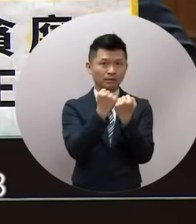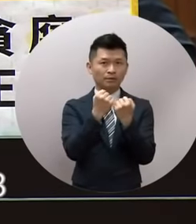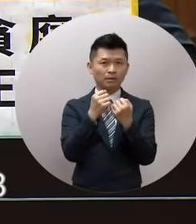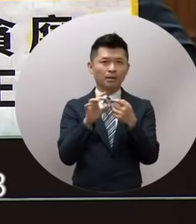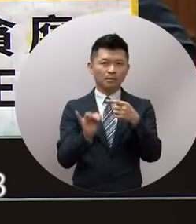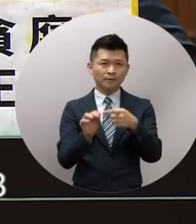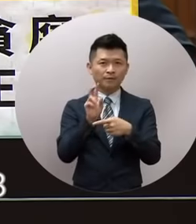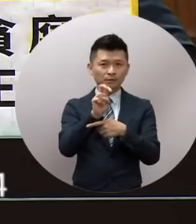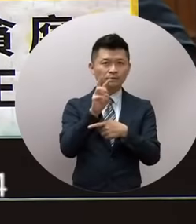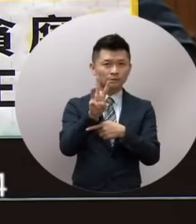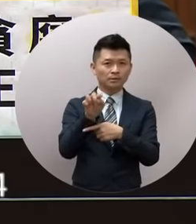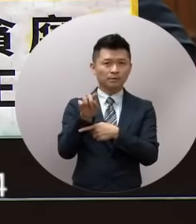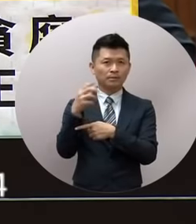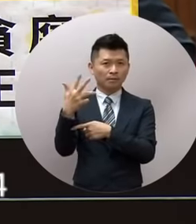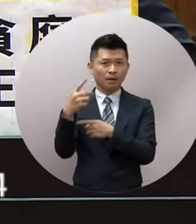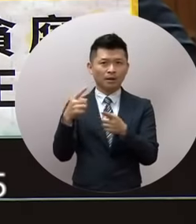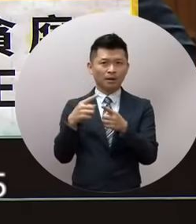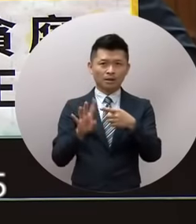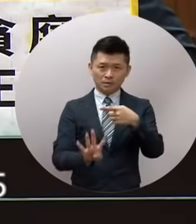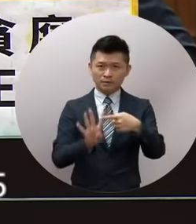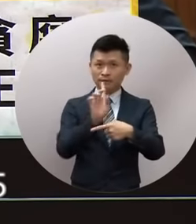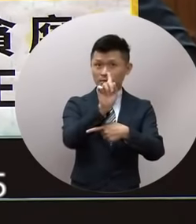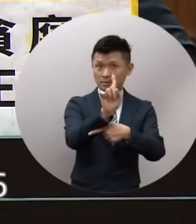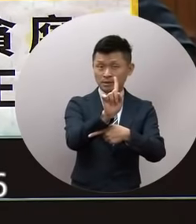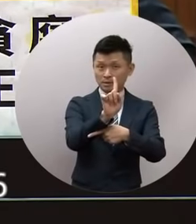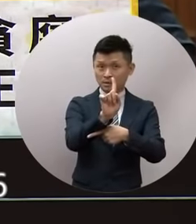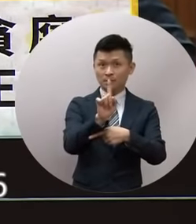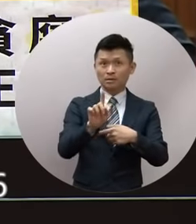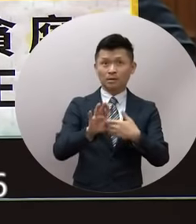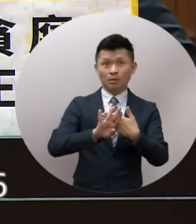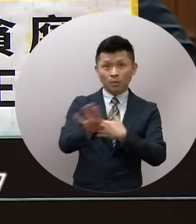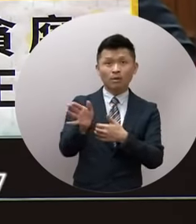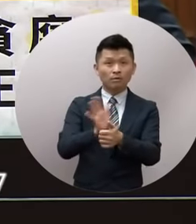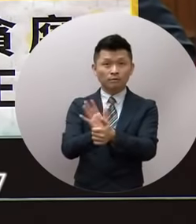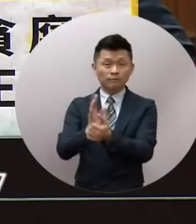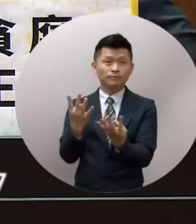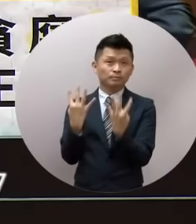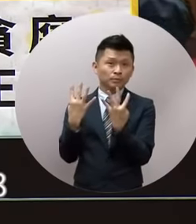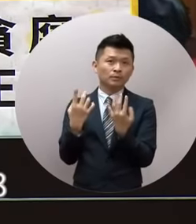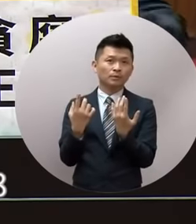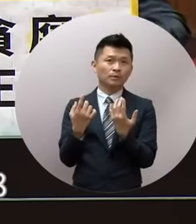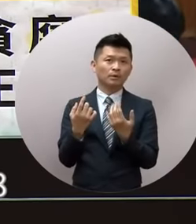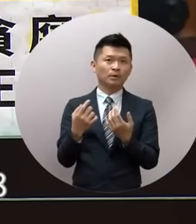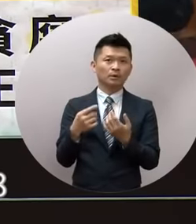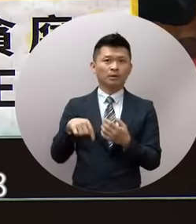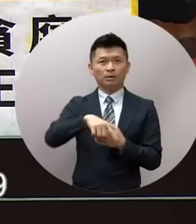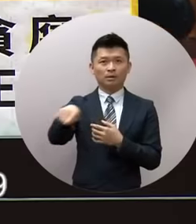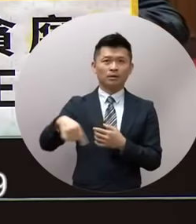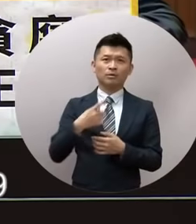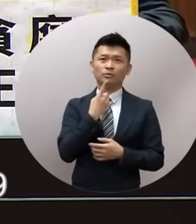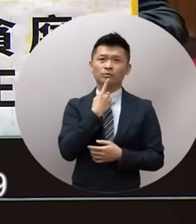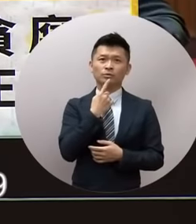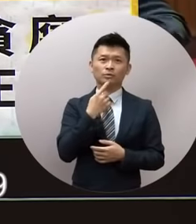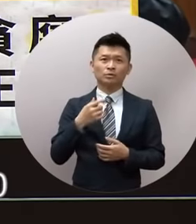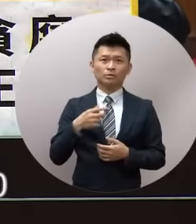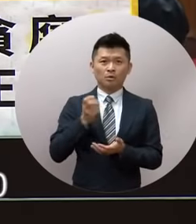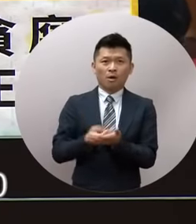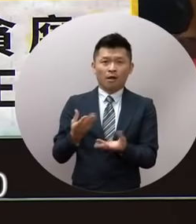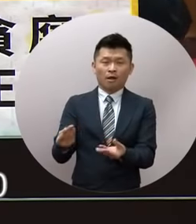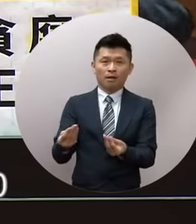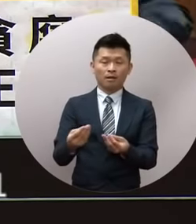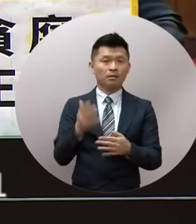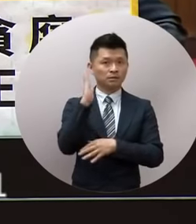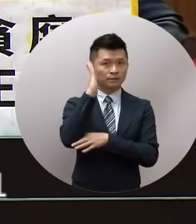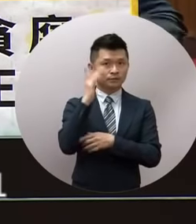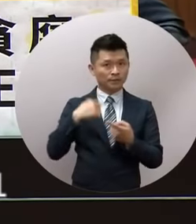呢，对哇、啊。咩四分之一的外衣间的人拢是伫外衣间，所以咱政府嘛要展现出讲咱有这